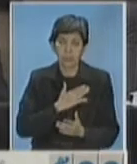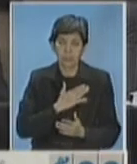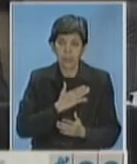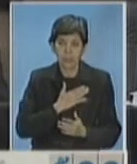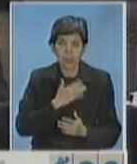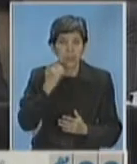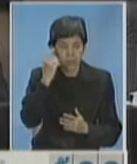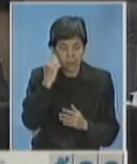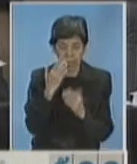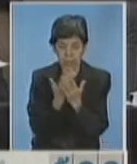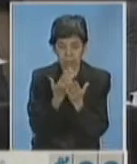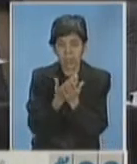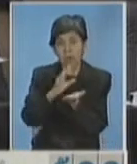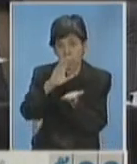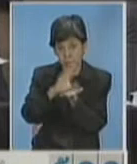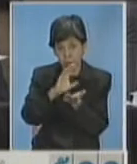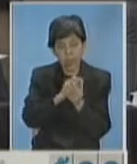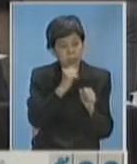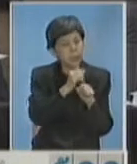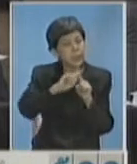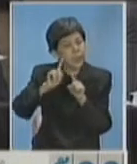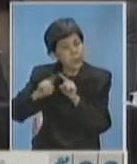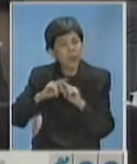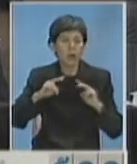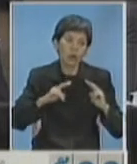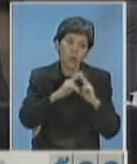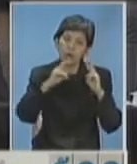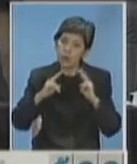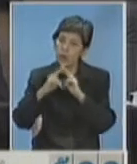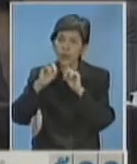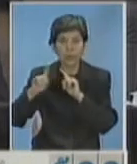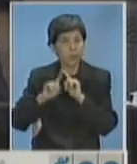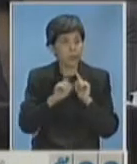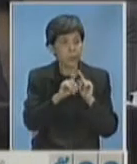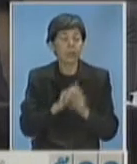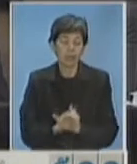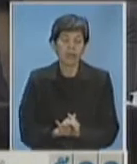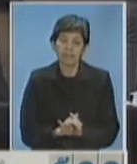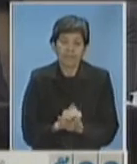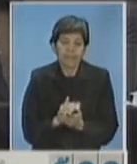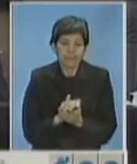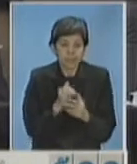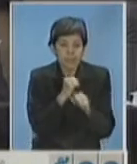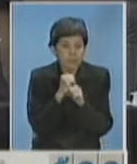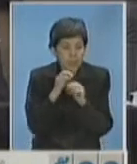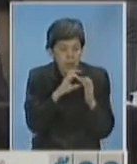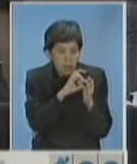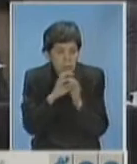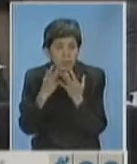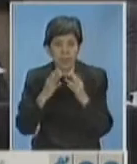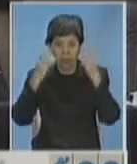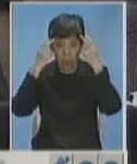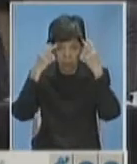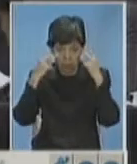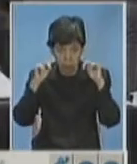ว่าการจัดงบประมาณหลายหน่วยงานหลายกระทรวงไม่เชื่อมโยงกันท่านนายกรั